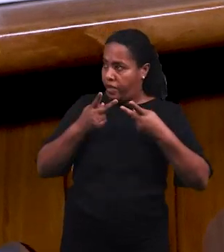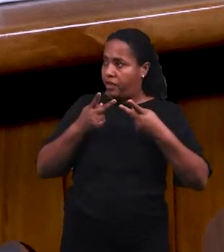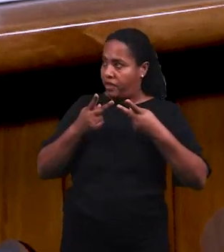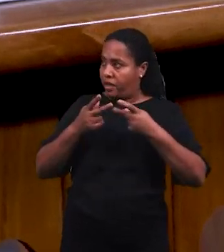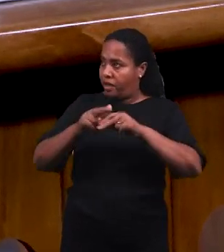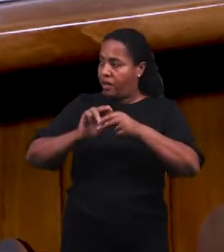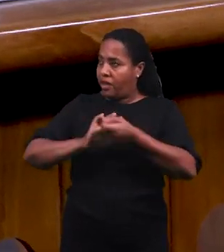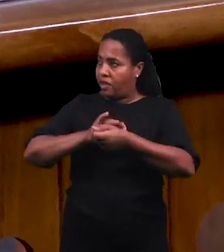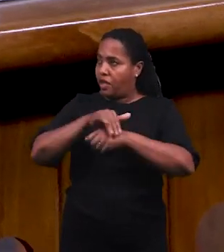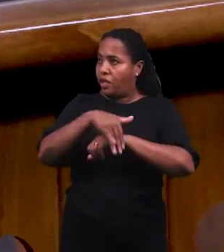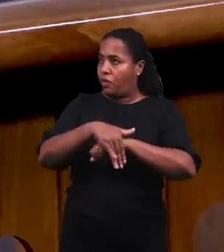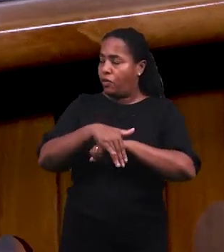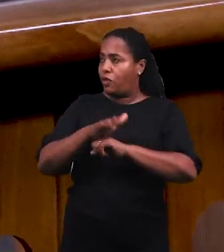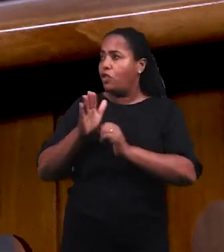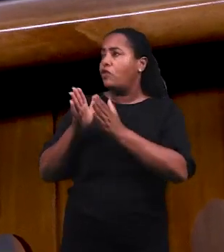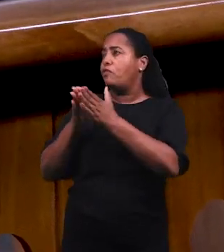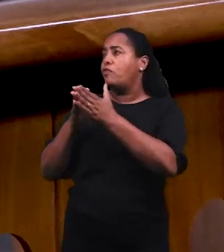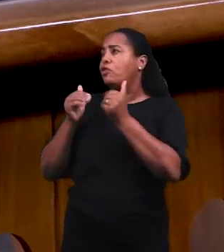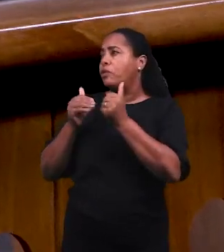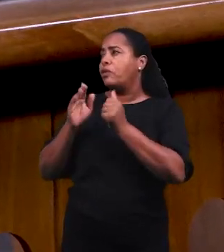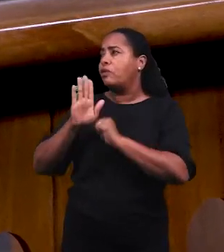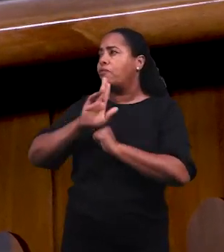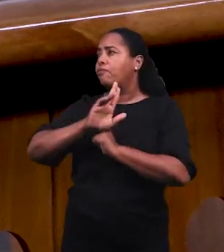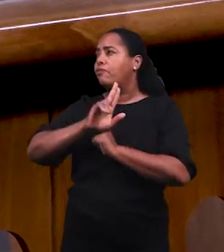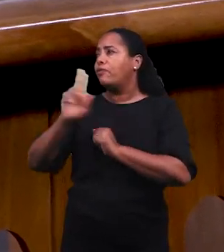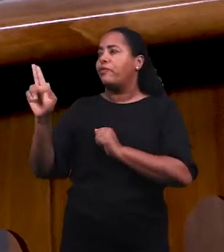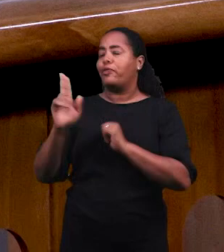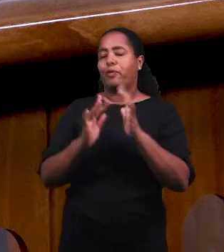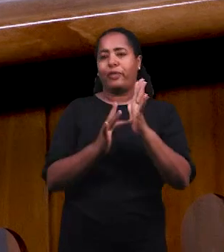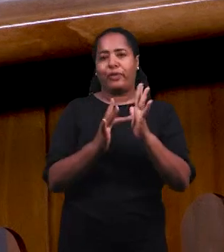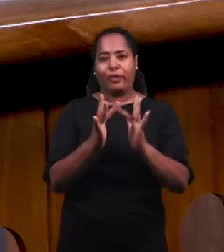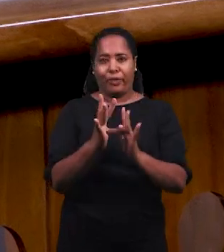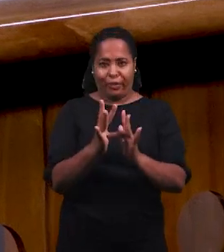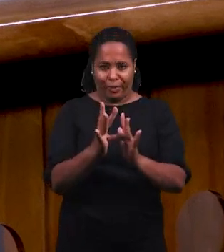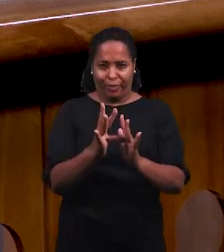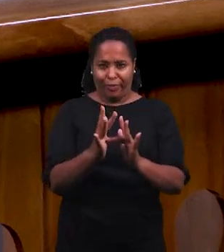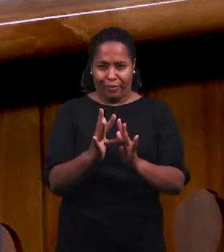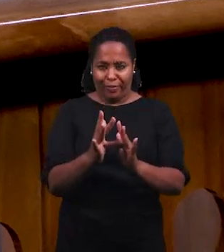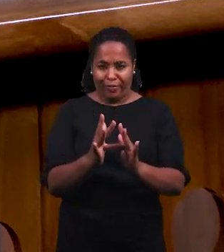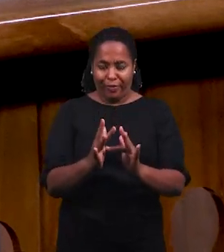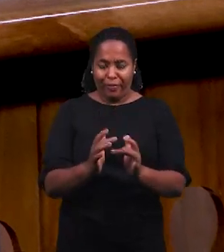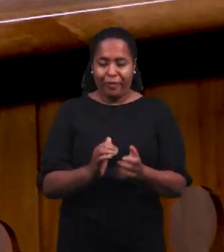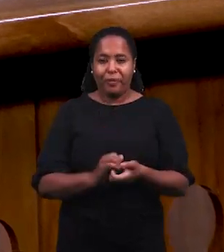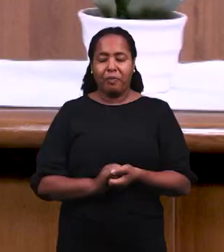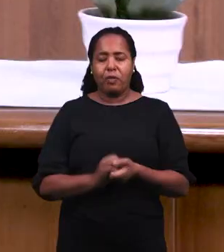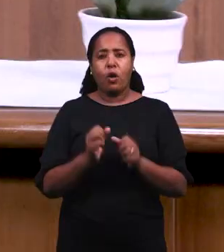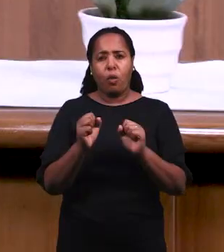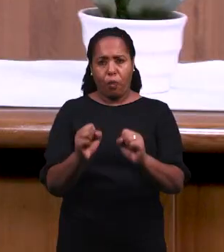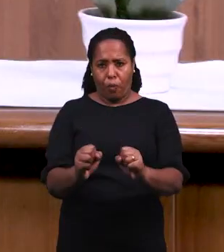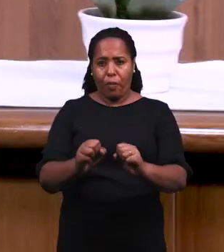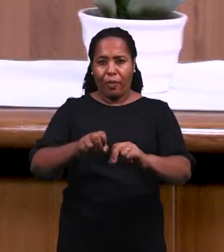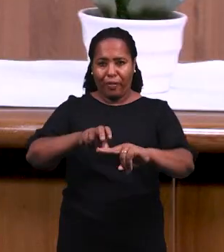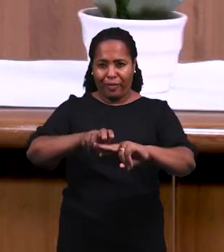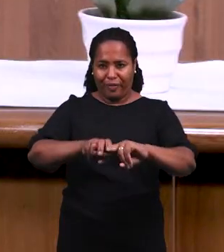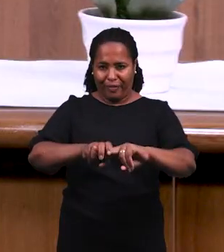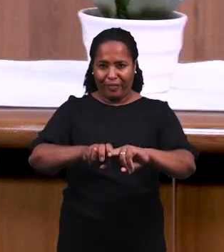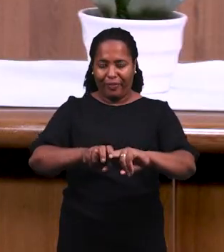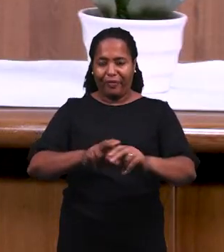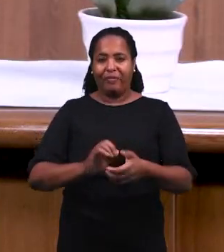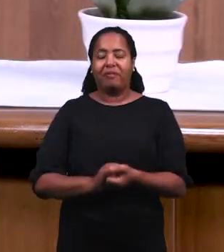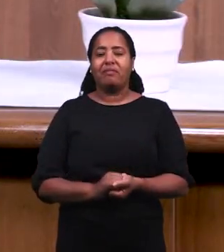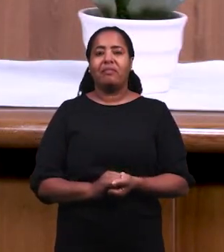час. Посети нас этим вечером. Мы молимся к Тебе во имя Господа Иисуса. Аминь.